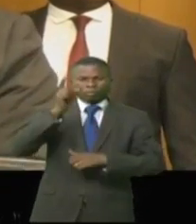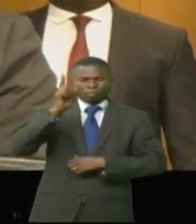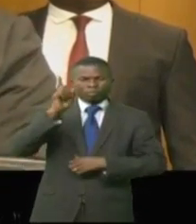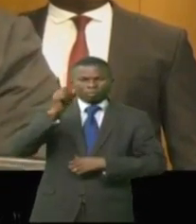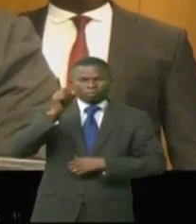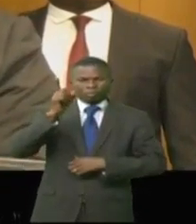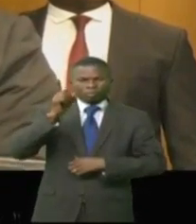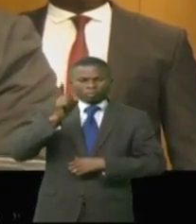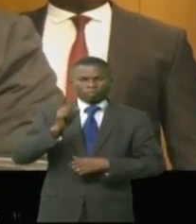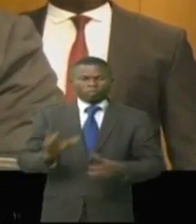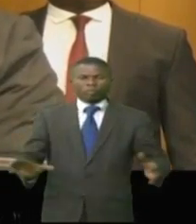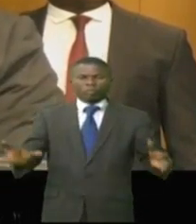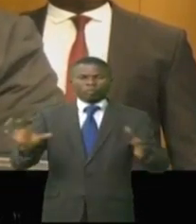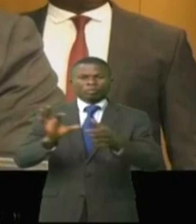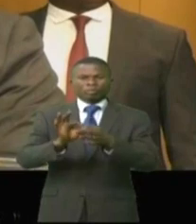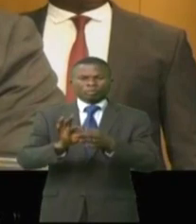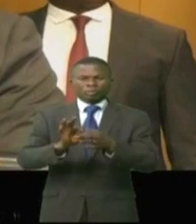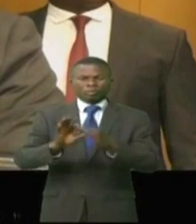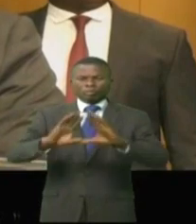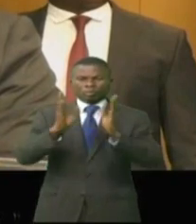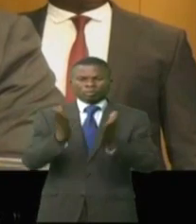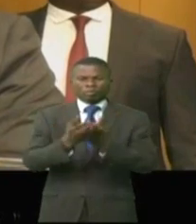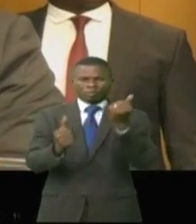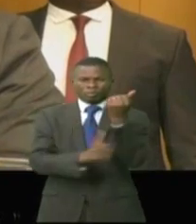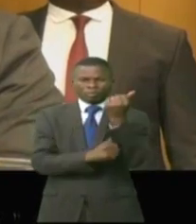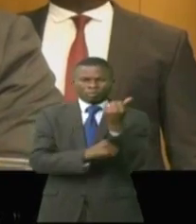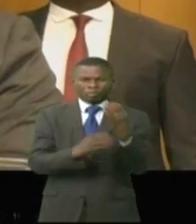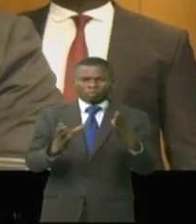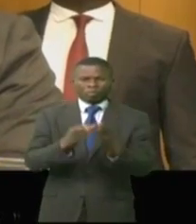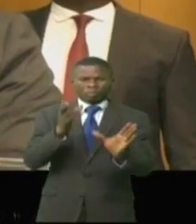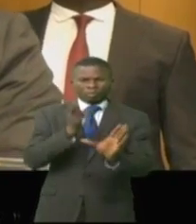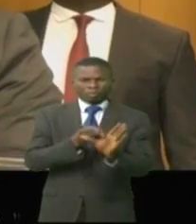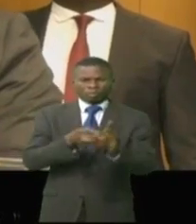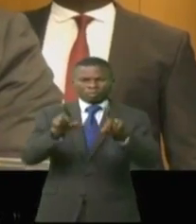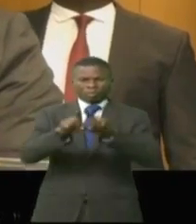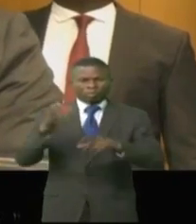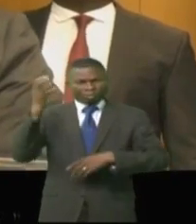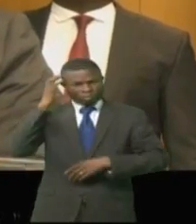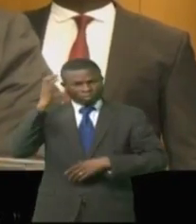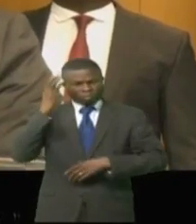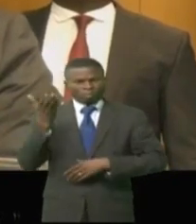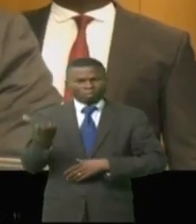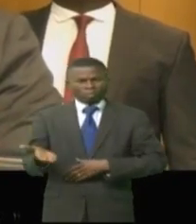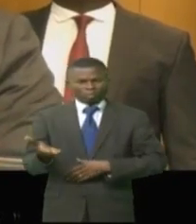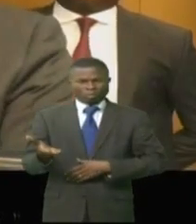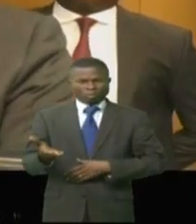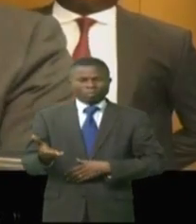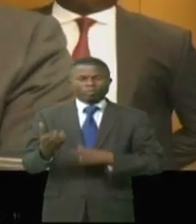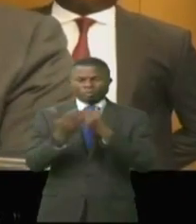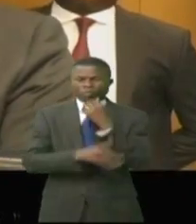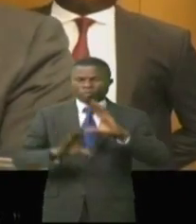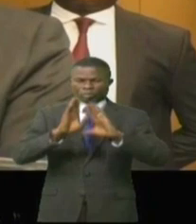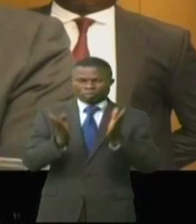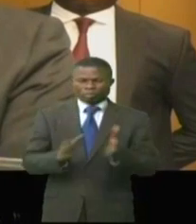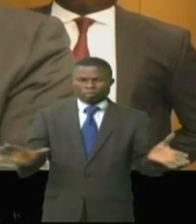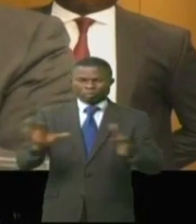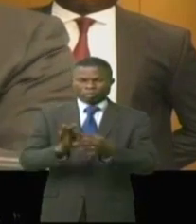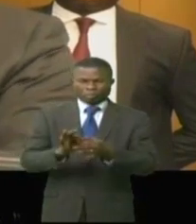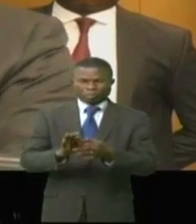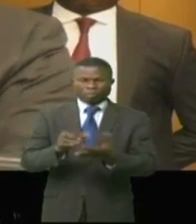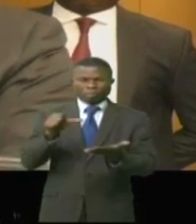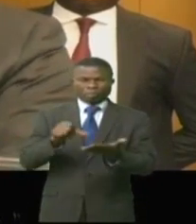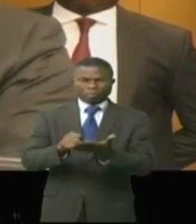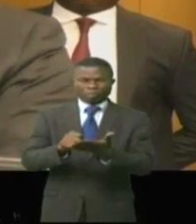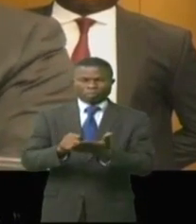de l'inclusion des personnes vivant avec handicap et autres personnes vulnérables. Dans ma lettre de